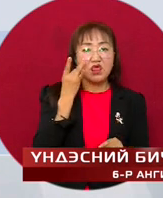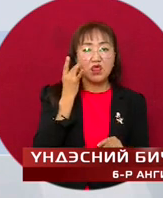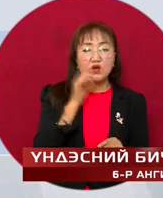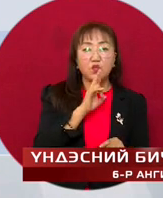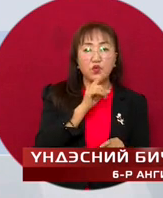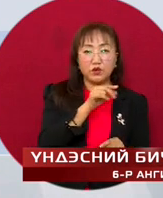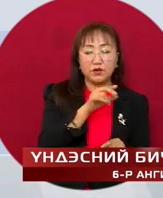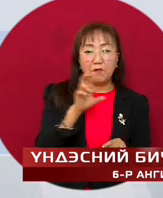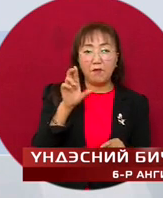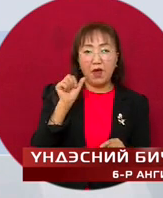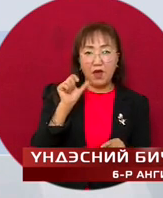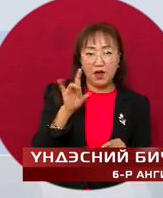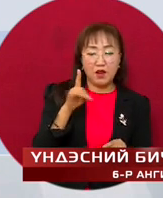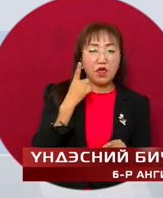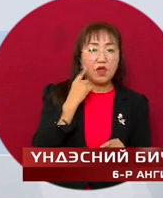үгэнд бэр гэж дуудана.